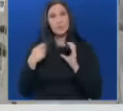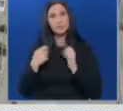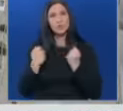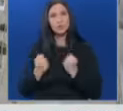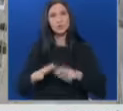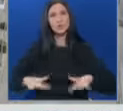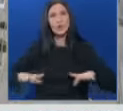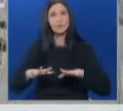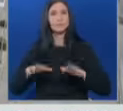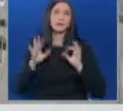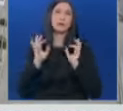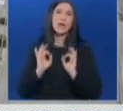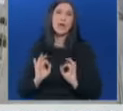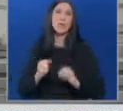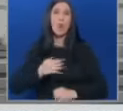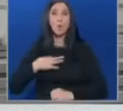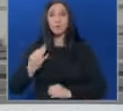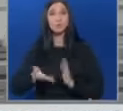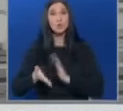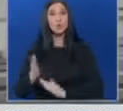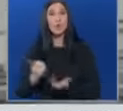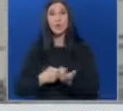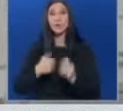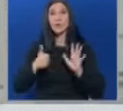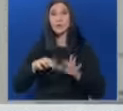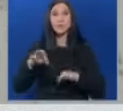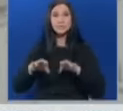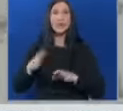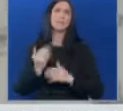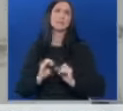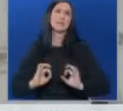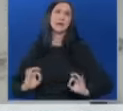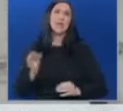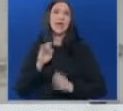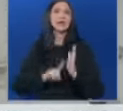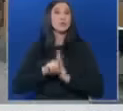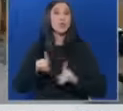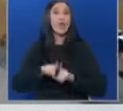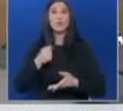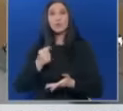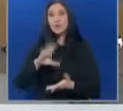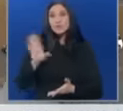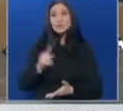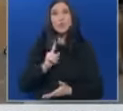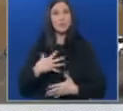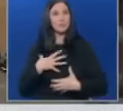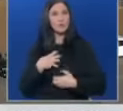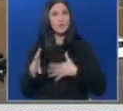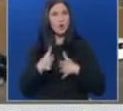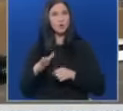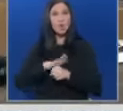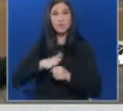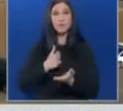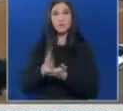Трудна ситуация с реална опасност да се отиде на поредни шести избори без ясен резултат, както и бюджета и всичко, което притеснява хората, с основните мотиви.